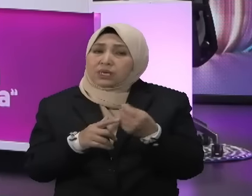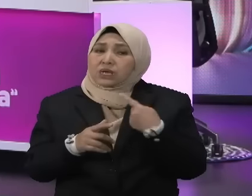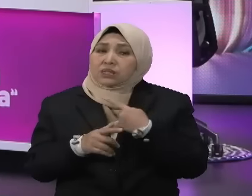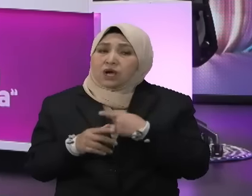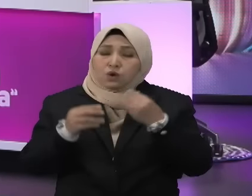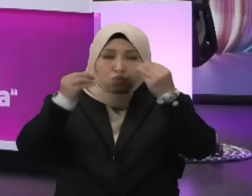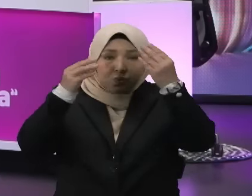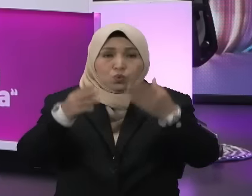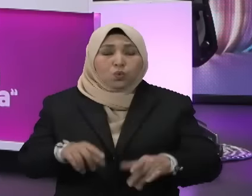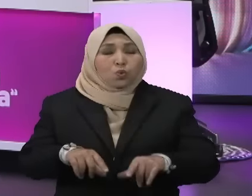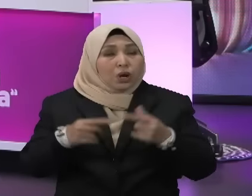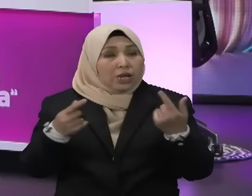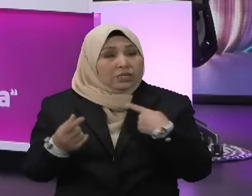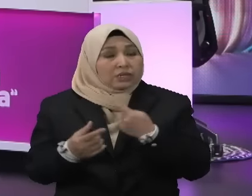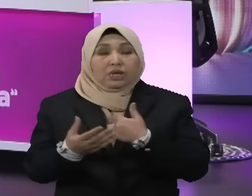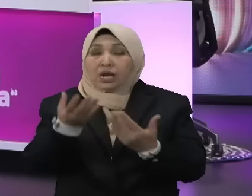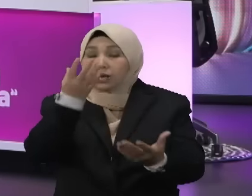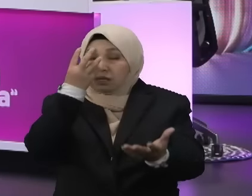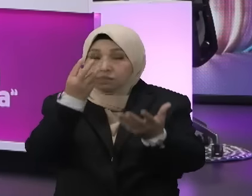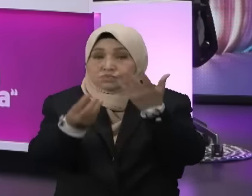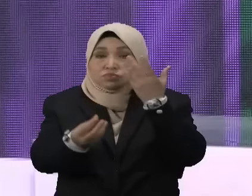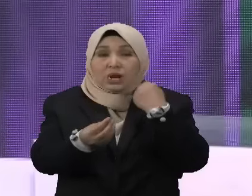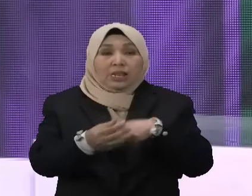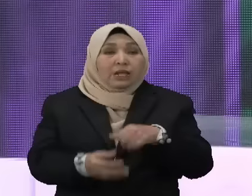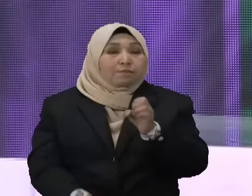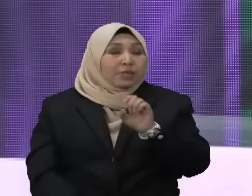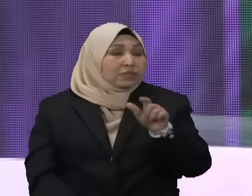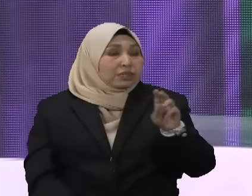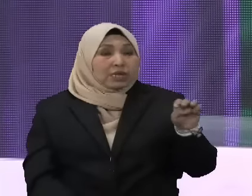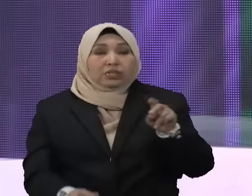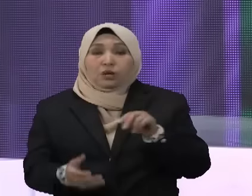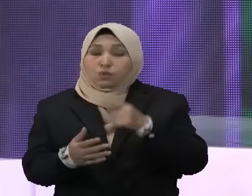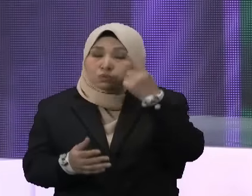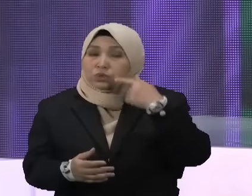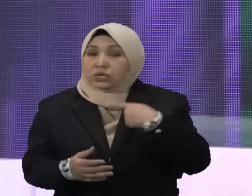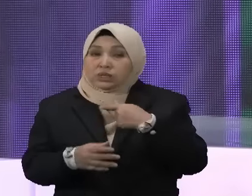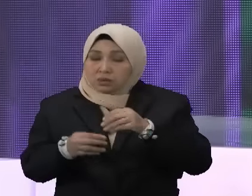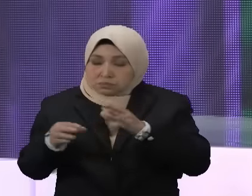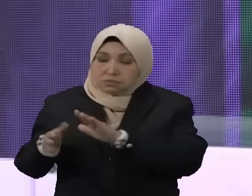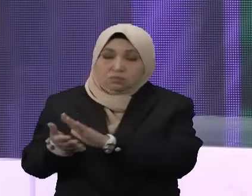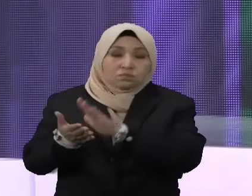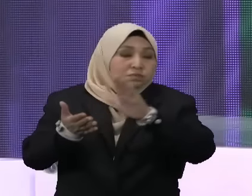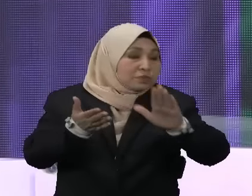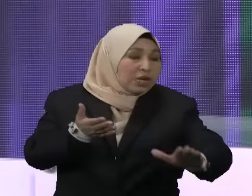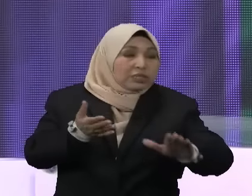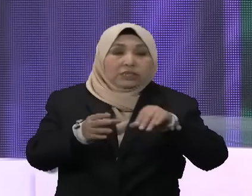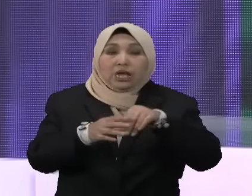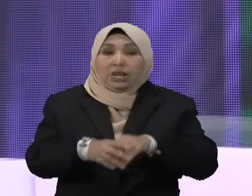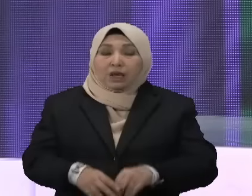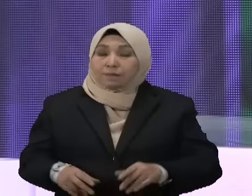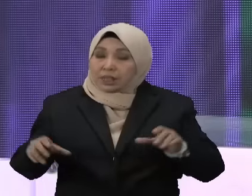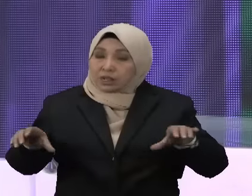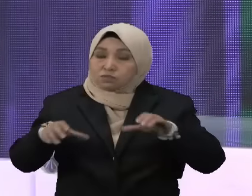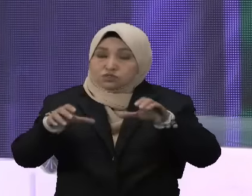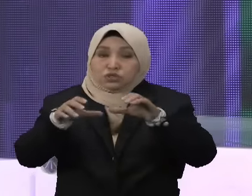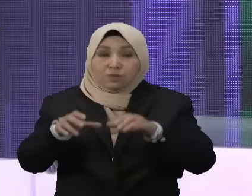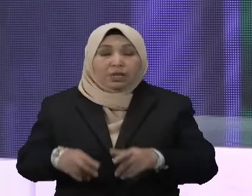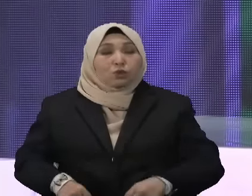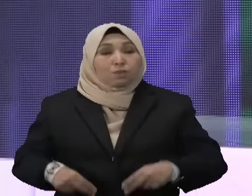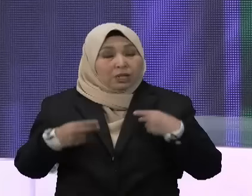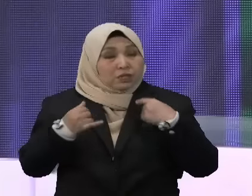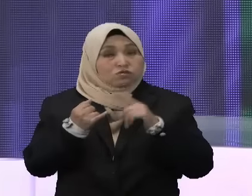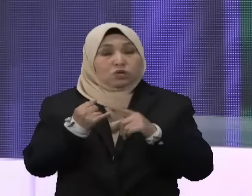guru Quran, kita akan mengambil elemen-elemen ini untuk kita terapkan dalam pelaksanaan kehidupan. Di hujung